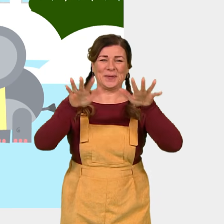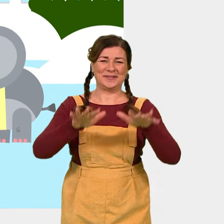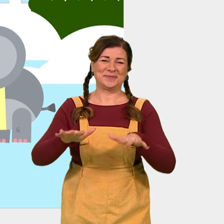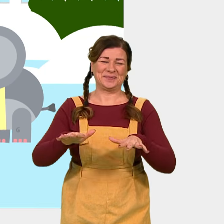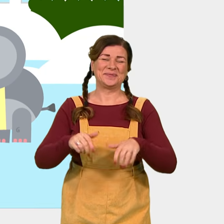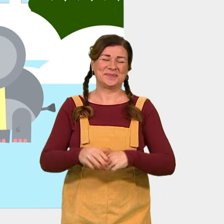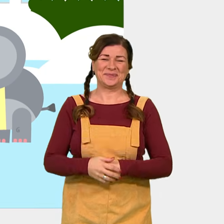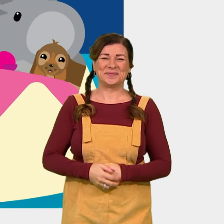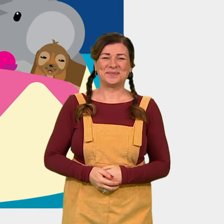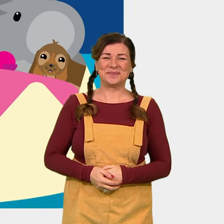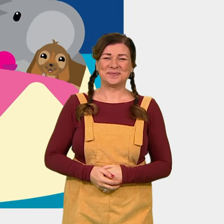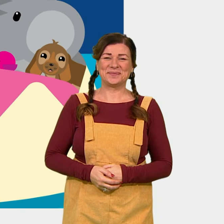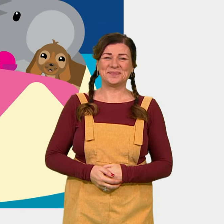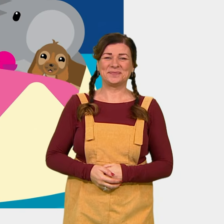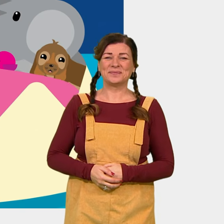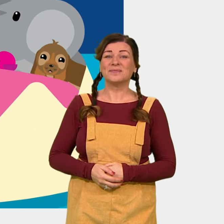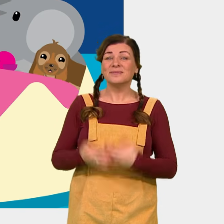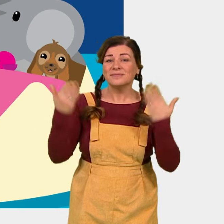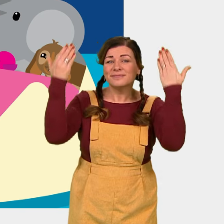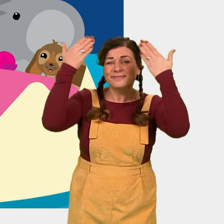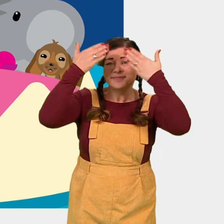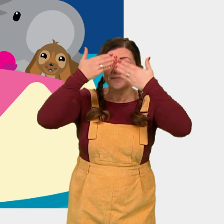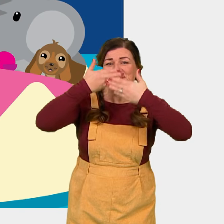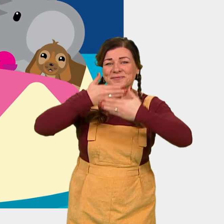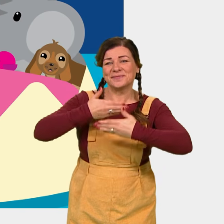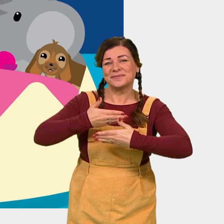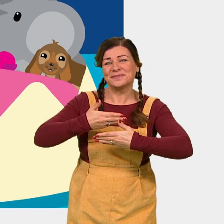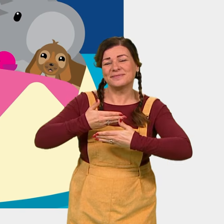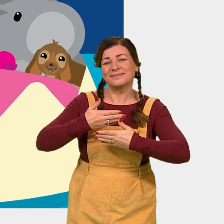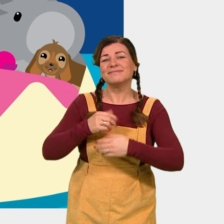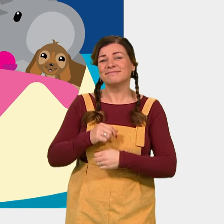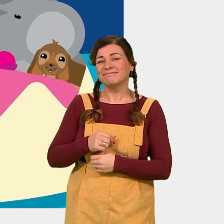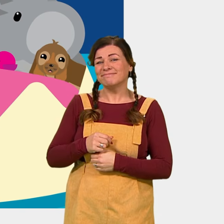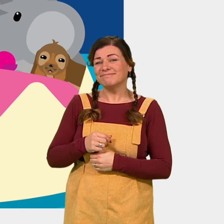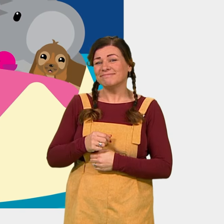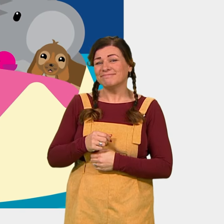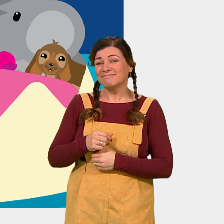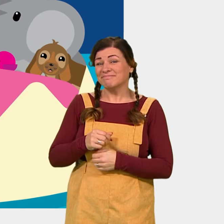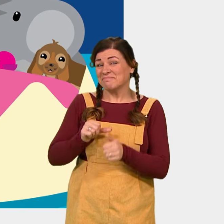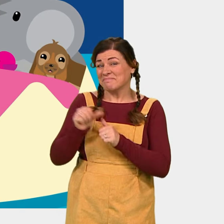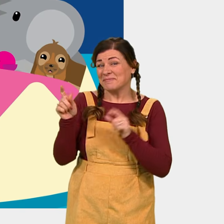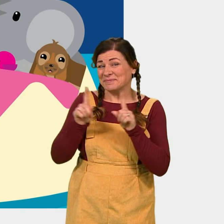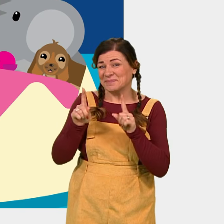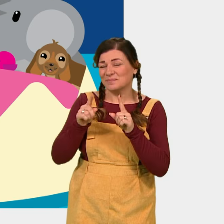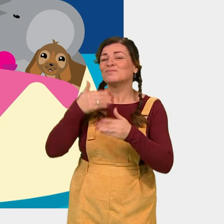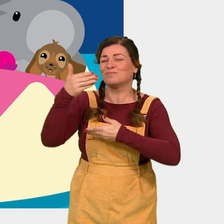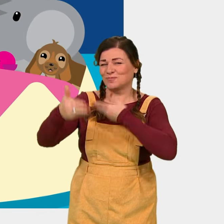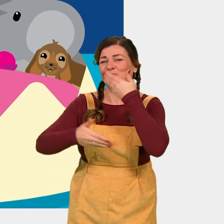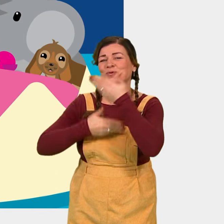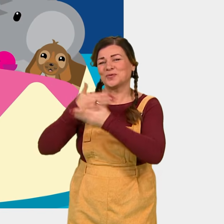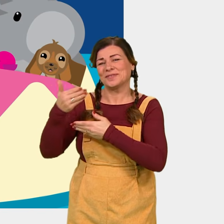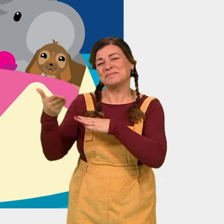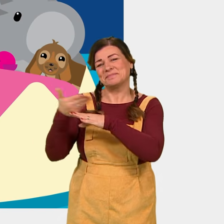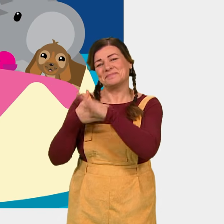eira. Pan mae hi'n hwyr ac yn dechrau nosi, does dim byd gwell na chael stori